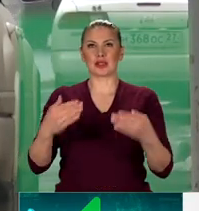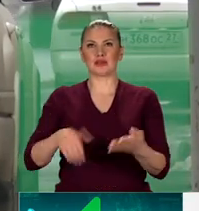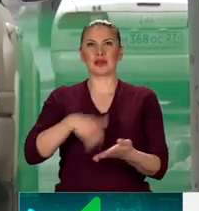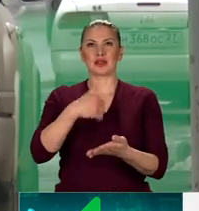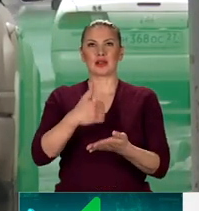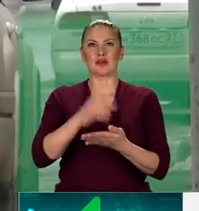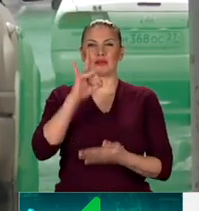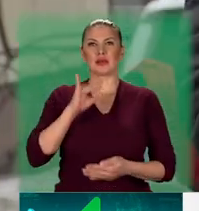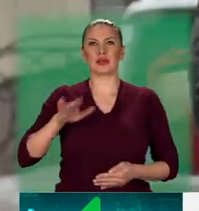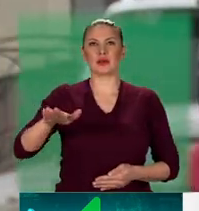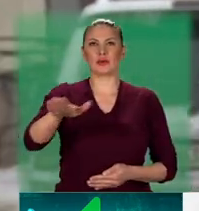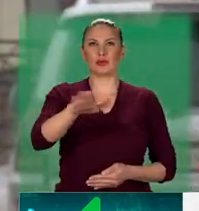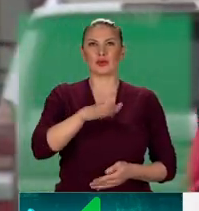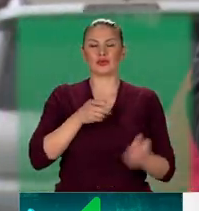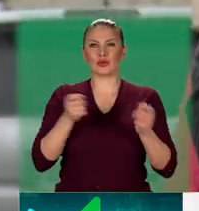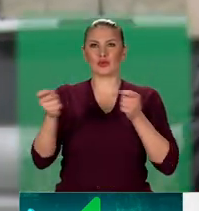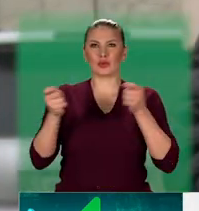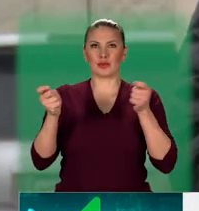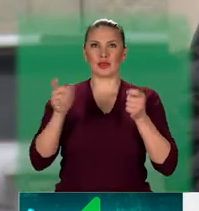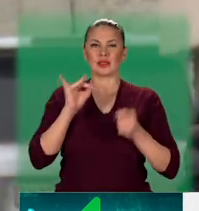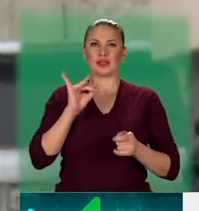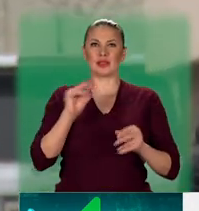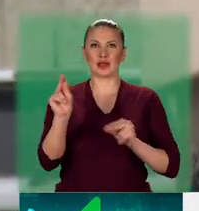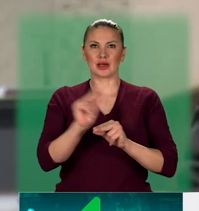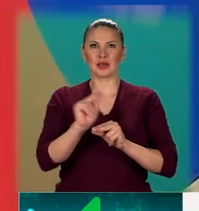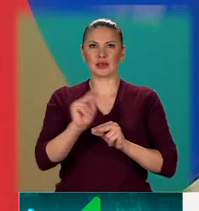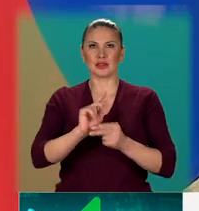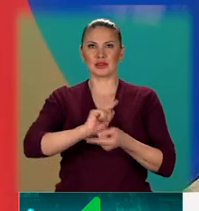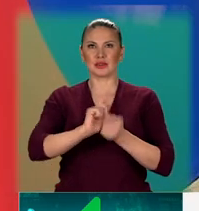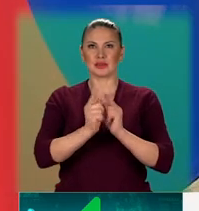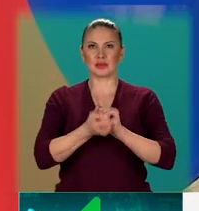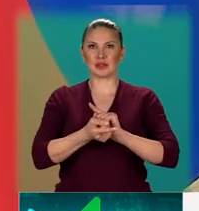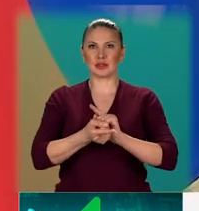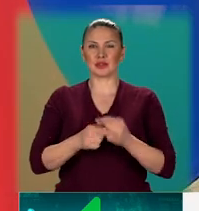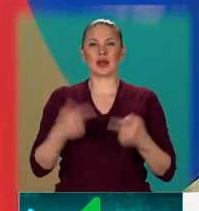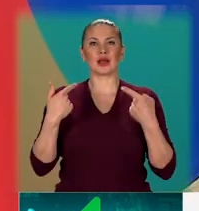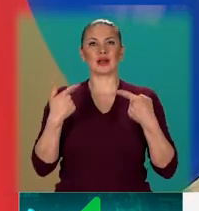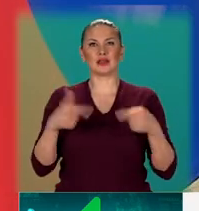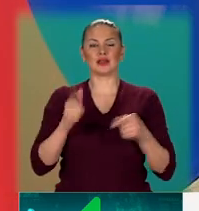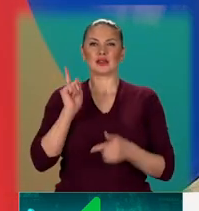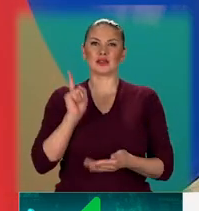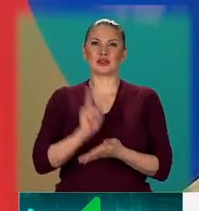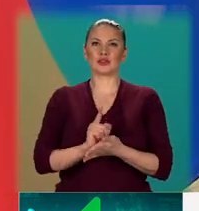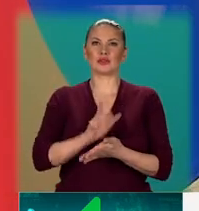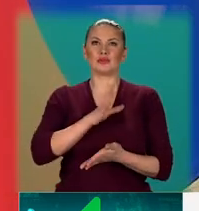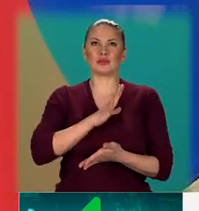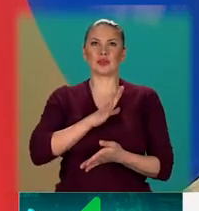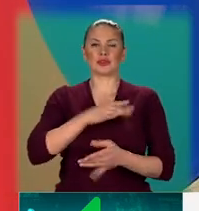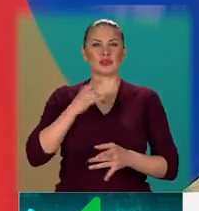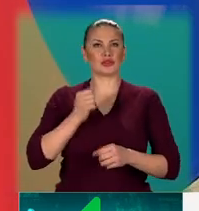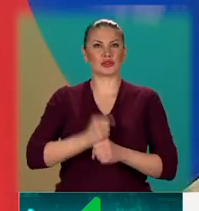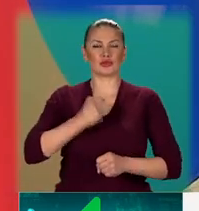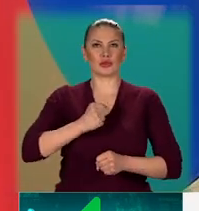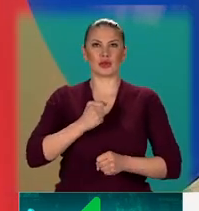вводиться в регионах и вносить коррективы в зависимости от ситуации. Где-то должны соблюдаться более жесткие ограничения,